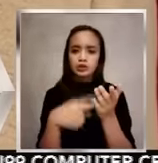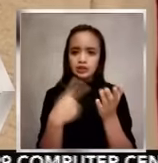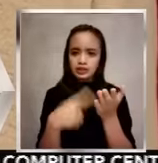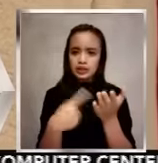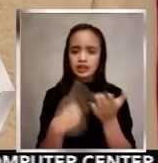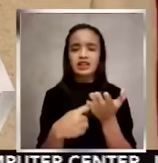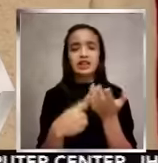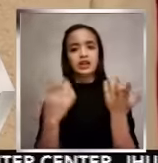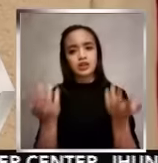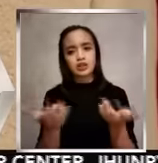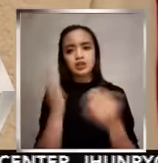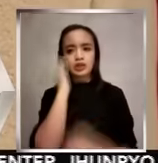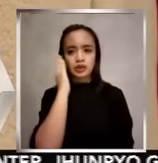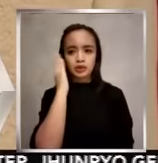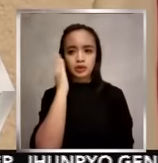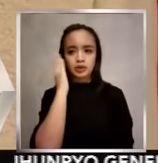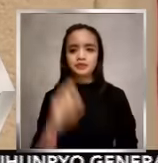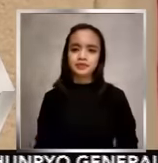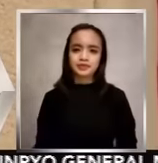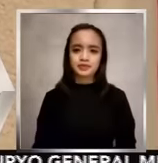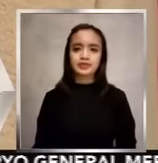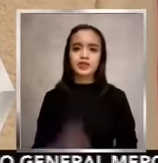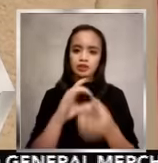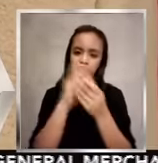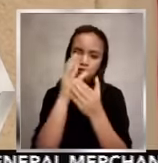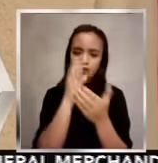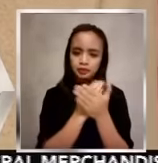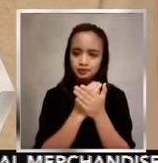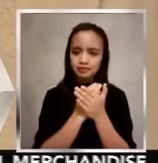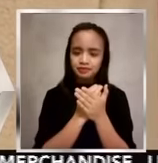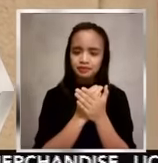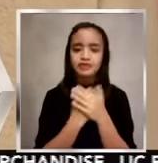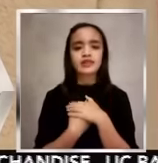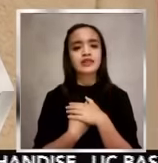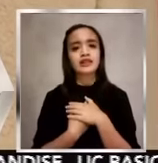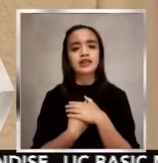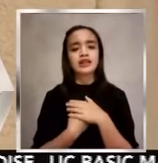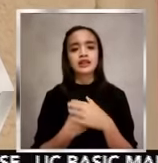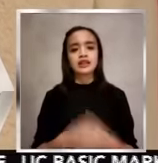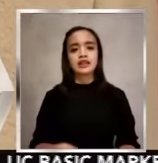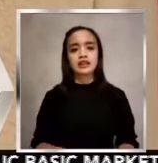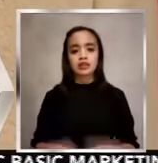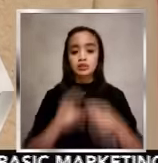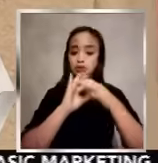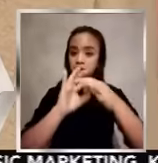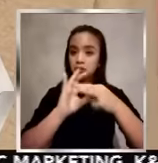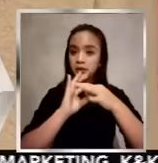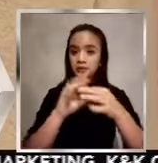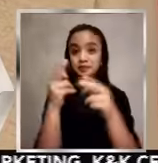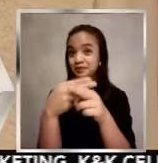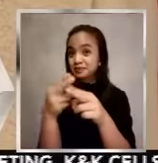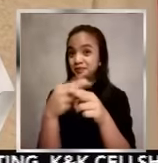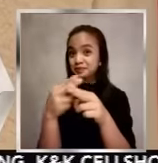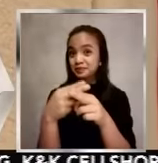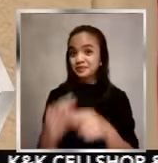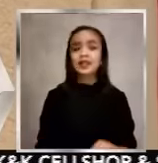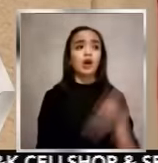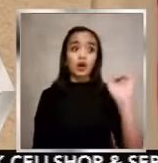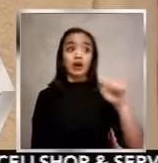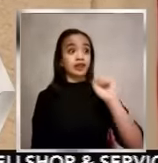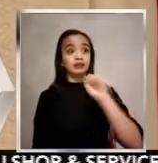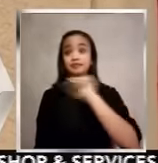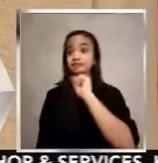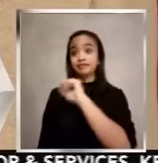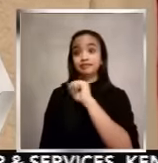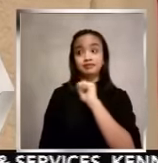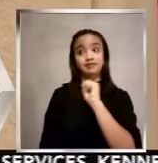when I was in middle school and we're talking about Uh his fights a collaboration soon oh in the acting industry